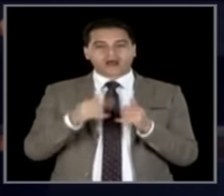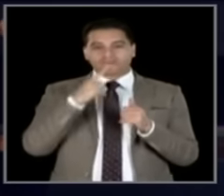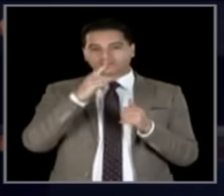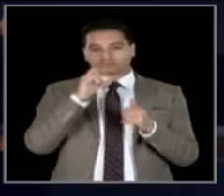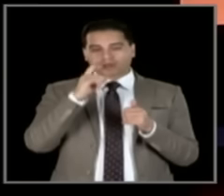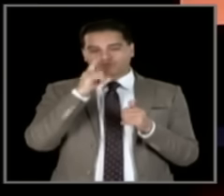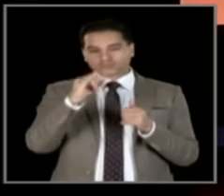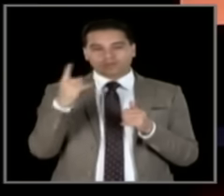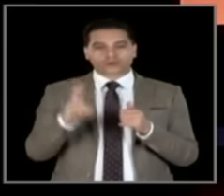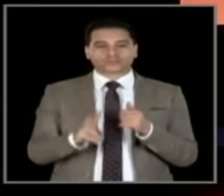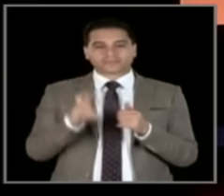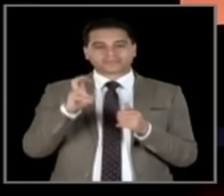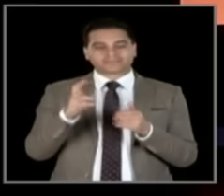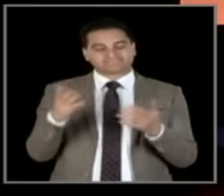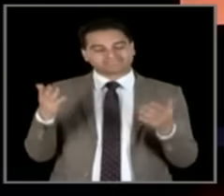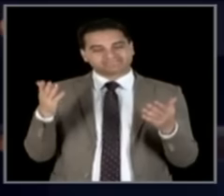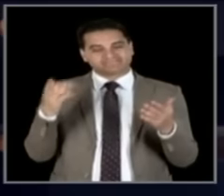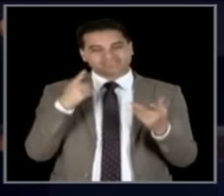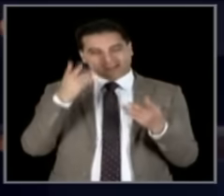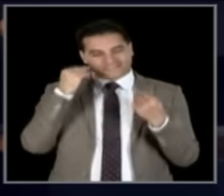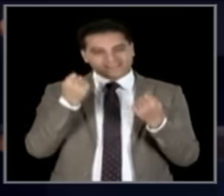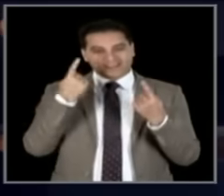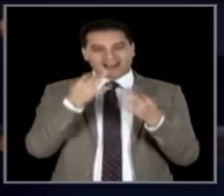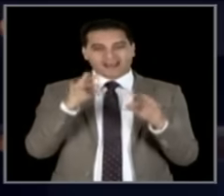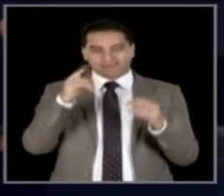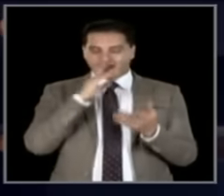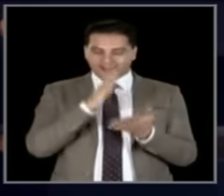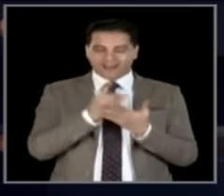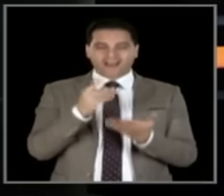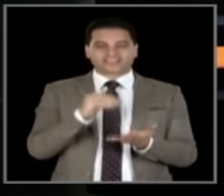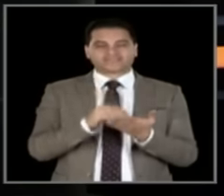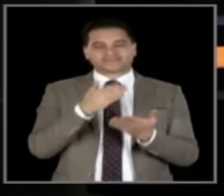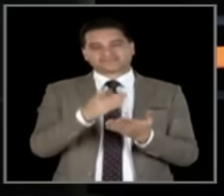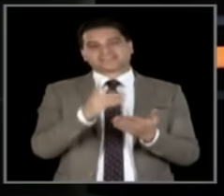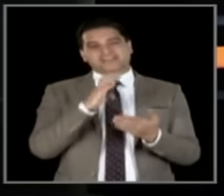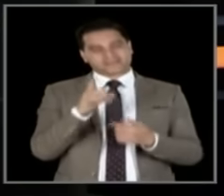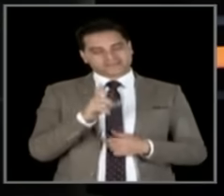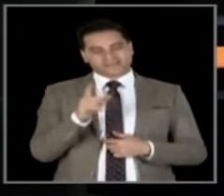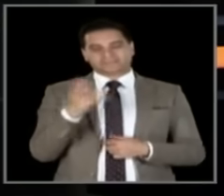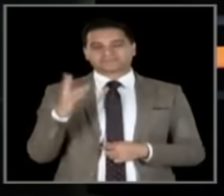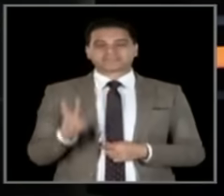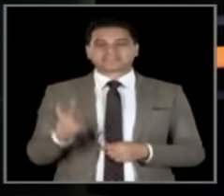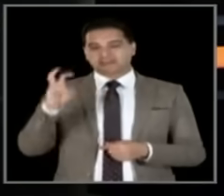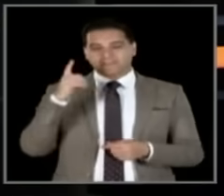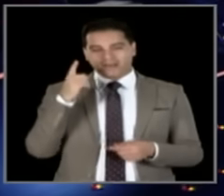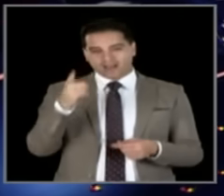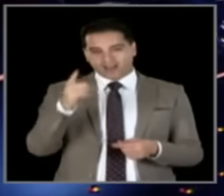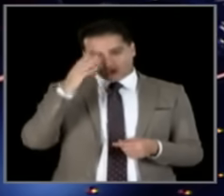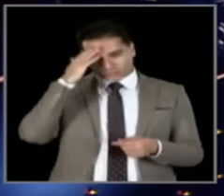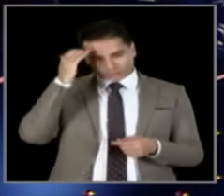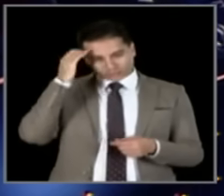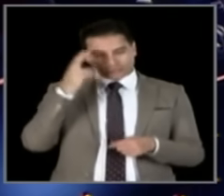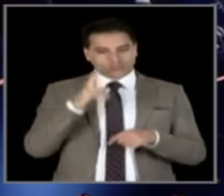1971. عندكم القصة كاملة، تستحقوا ال10 نقاط، برافو عليكم. 70 جامعة أسيوط،